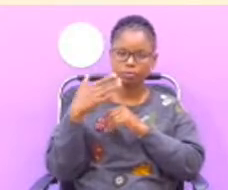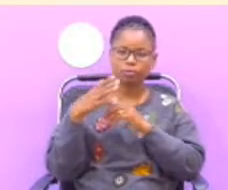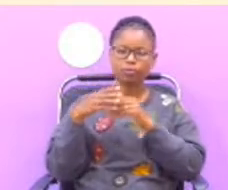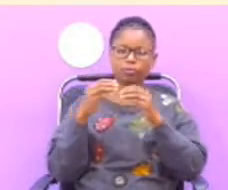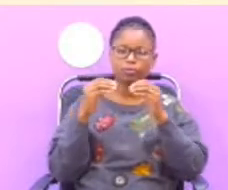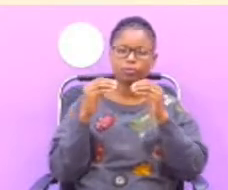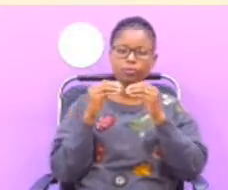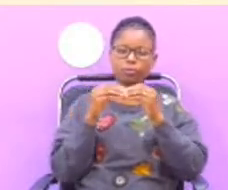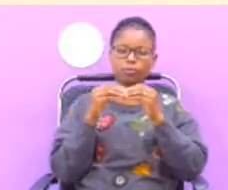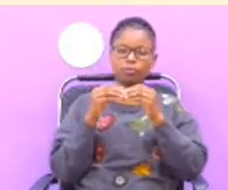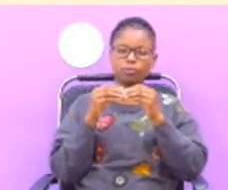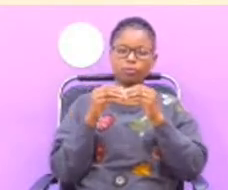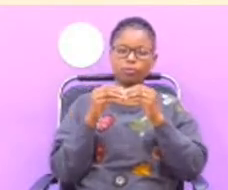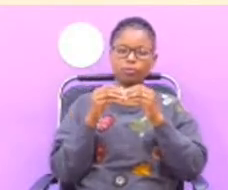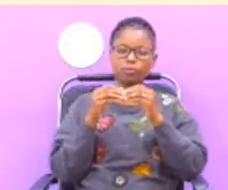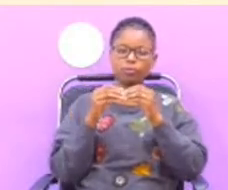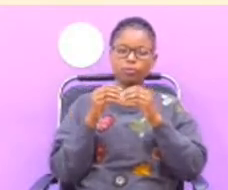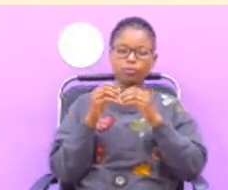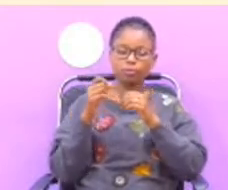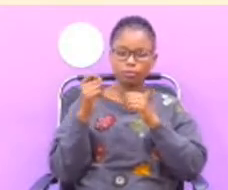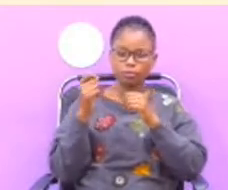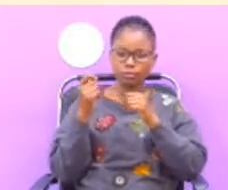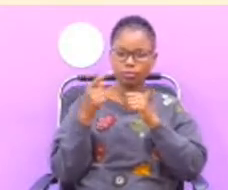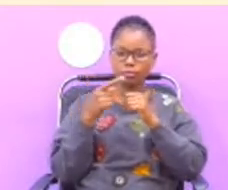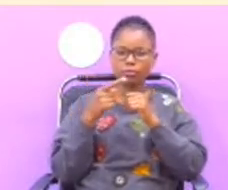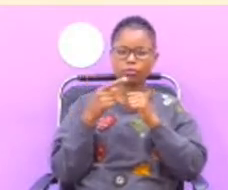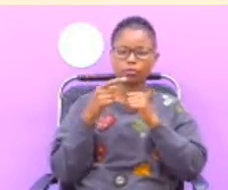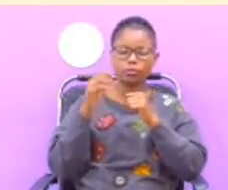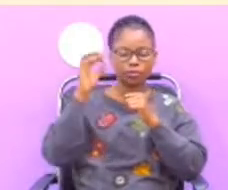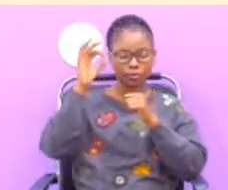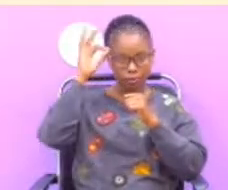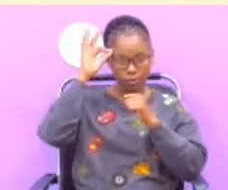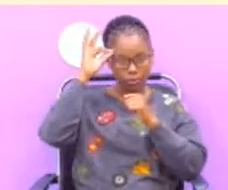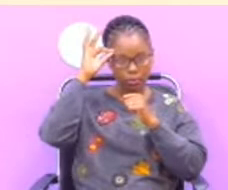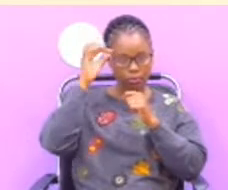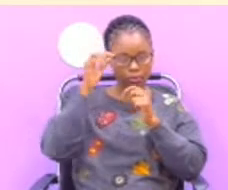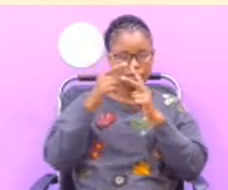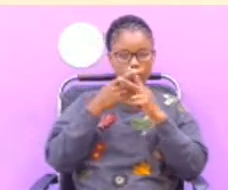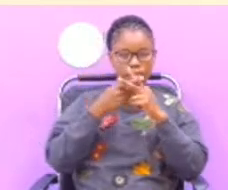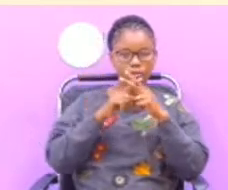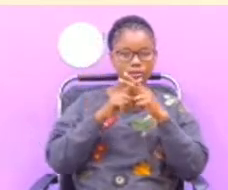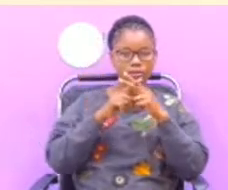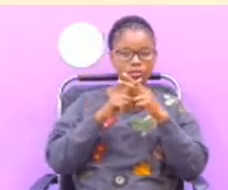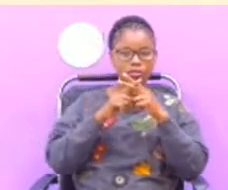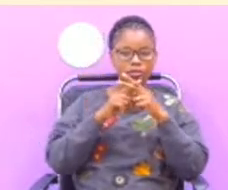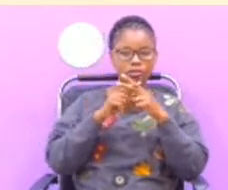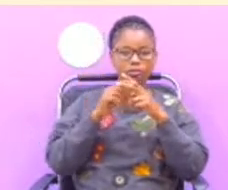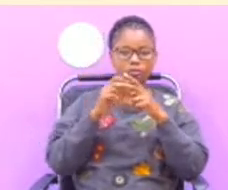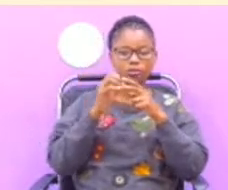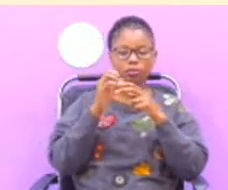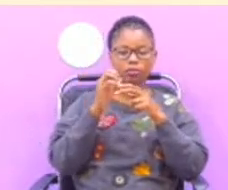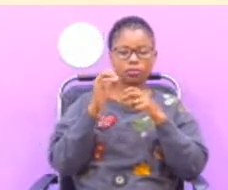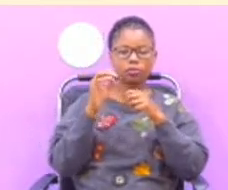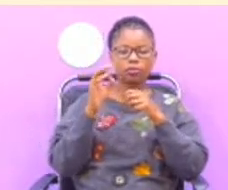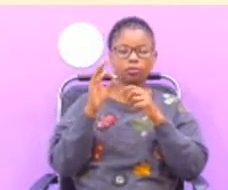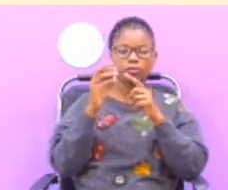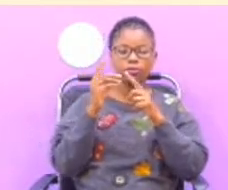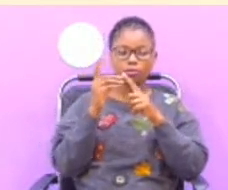o Friday ya kiambiriria kia mweri. Leo Friday ni wiki ni mweri igiri wa